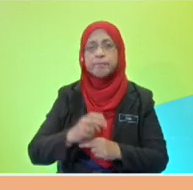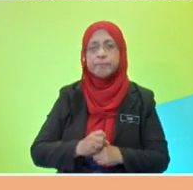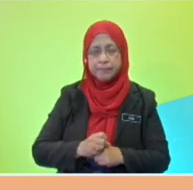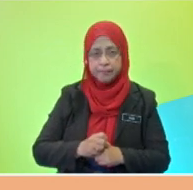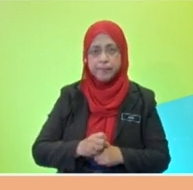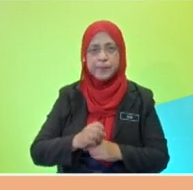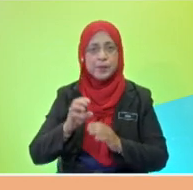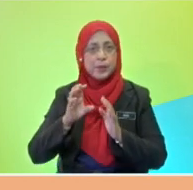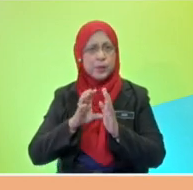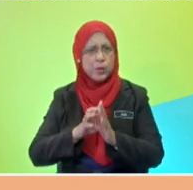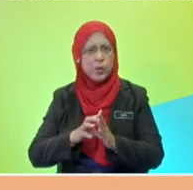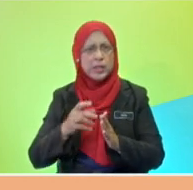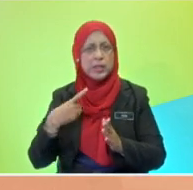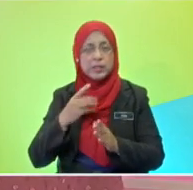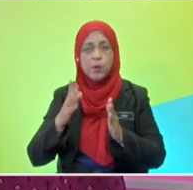Islam